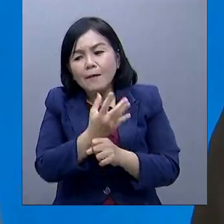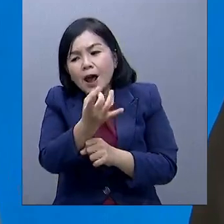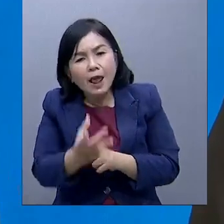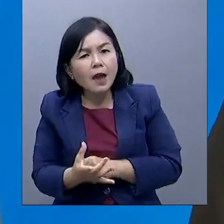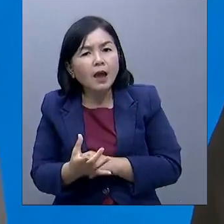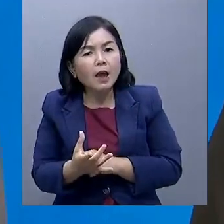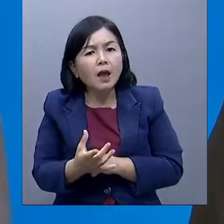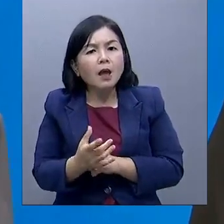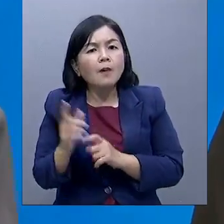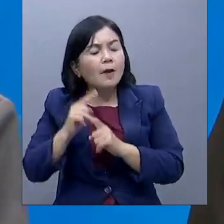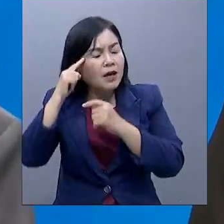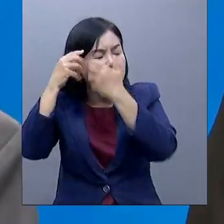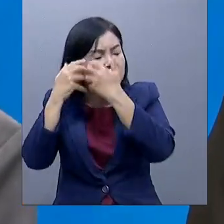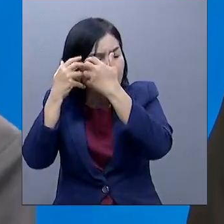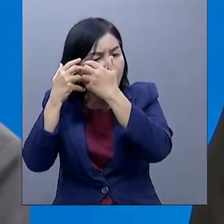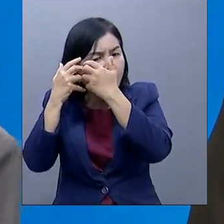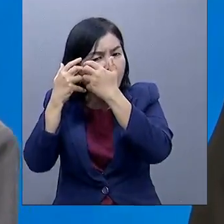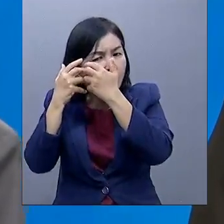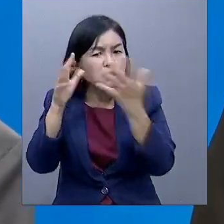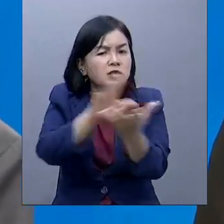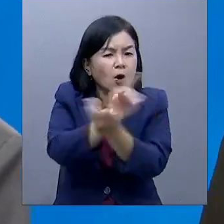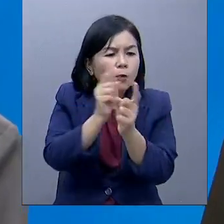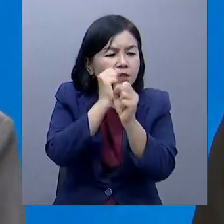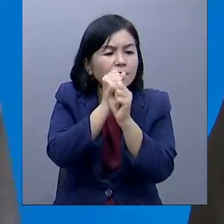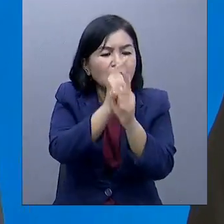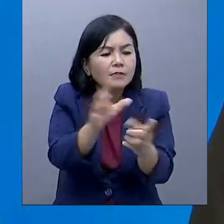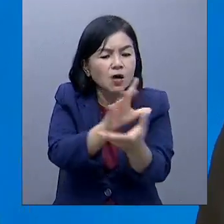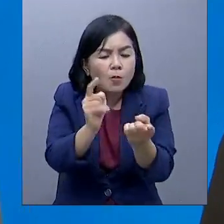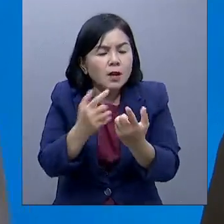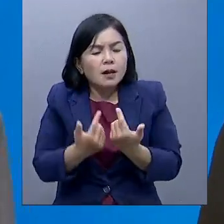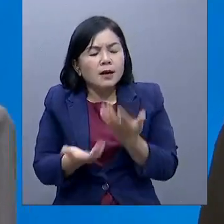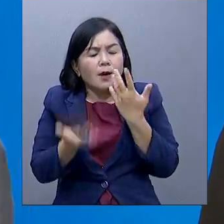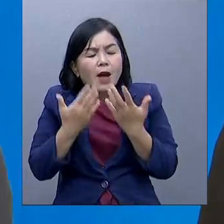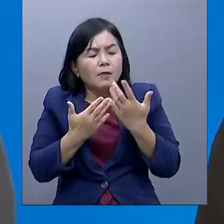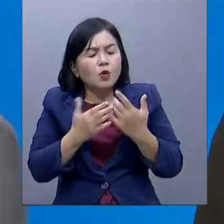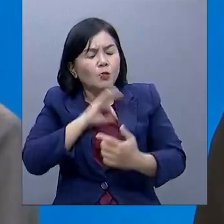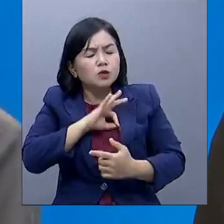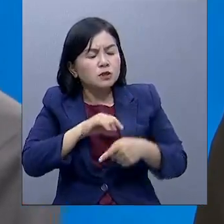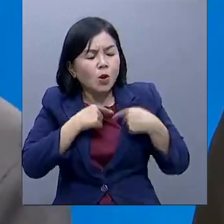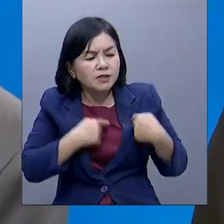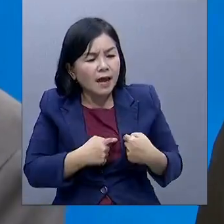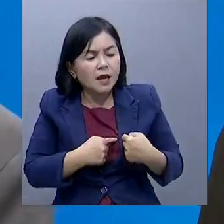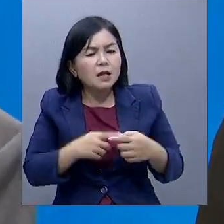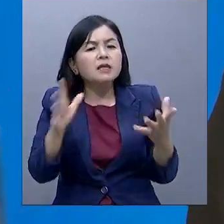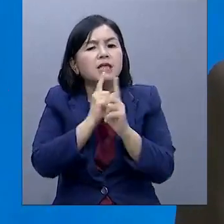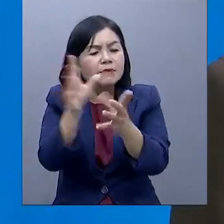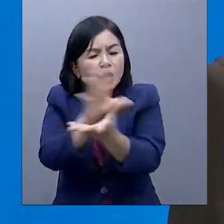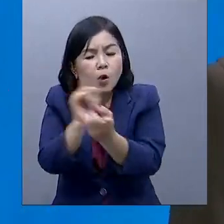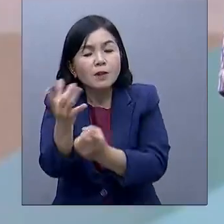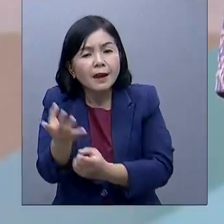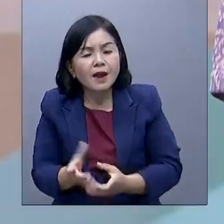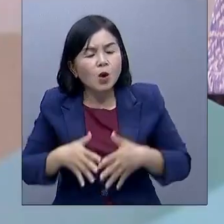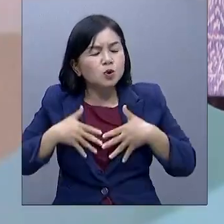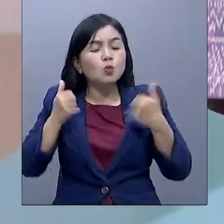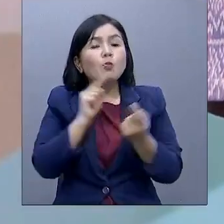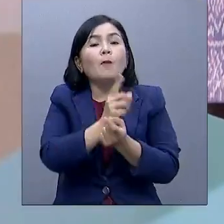เสียงจากสมองในแบบที่แบบสังคมต้องการหรือว่าควรจะเป็นหรือว่าฟังเสียงหัวใจตัวเองจริงๆว่าความสุขของเราอยู่ตรงไหน นี่งานเรื่องนี้เขามีแ